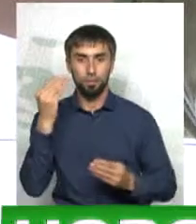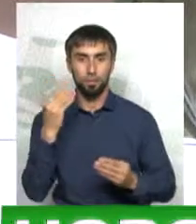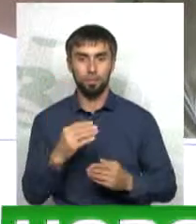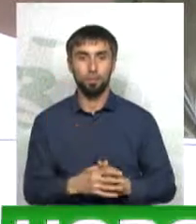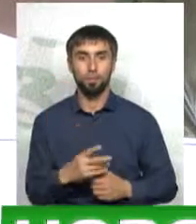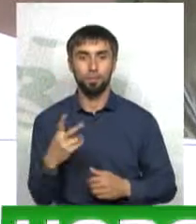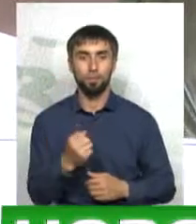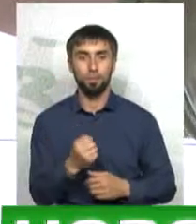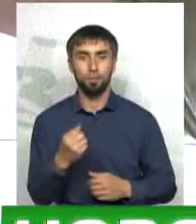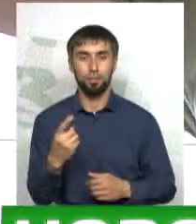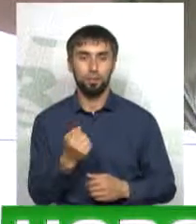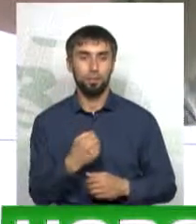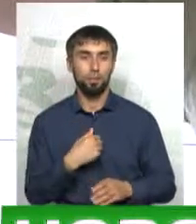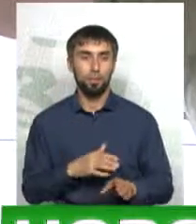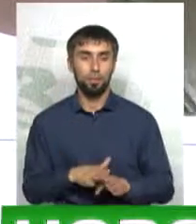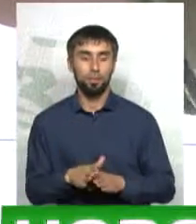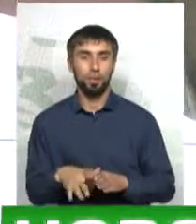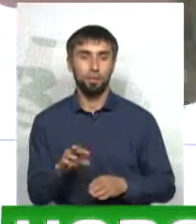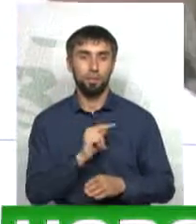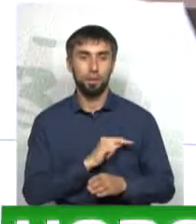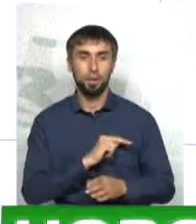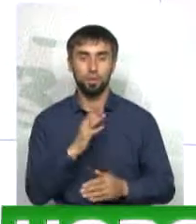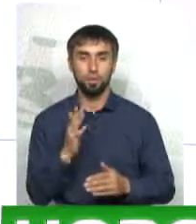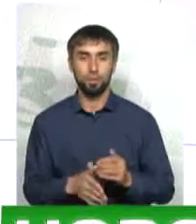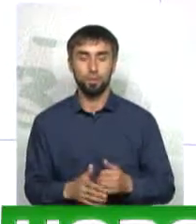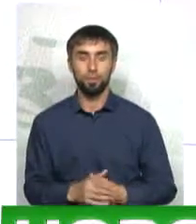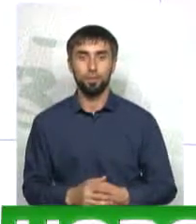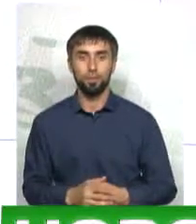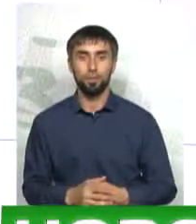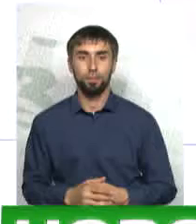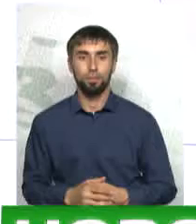две недели, недели мы полностью все работу завершим.